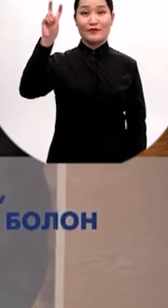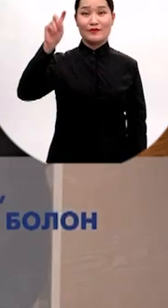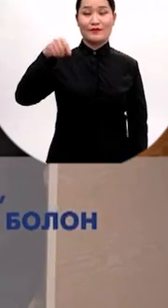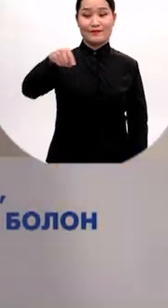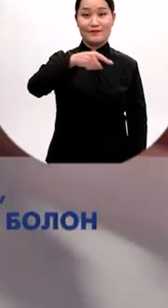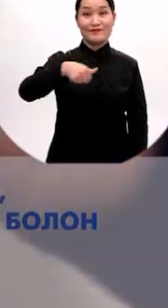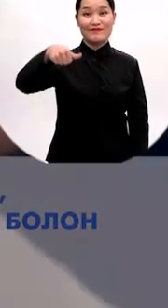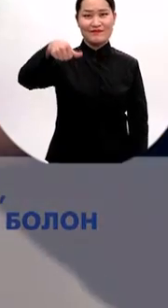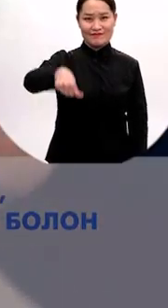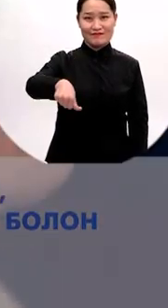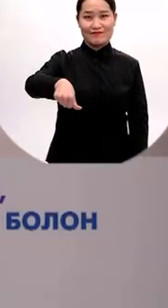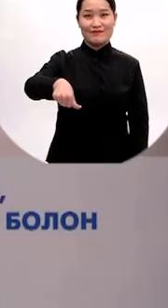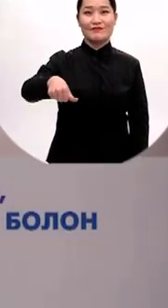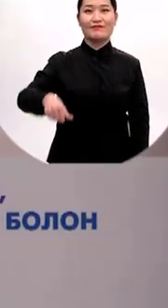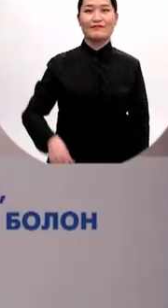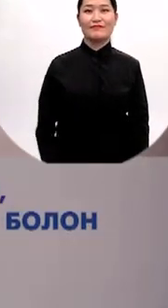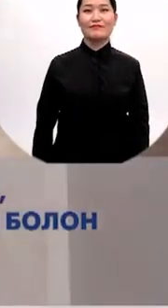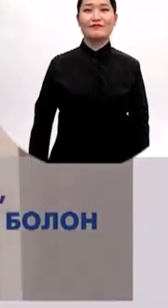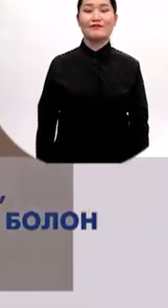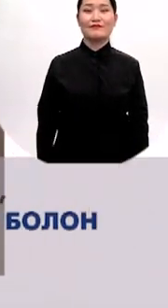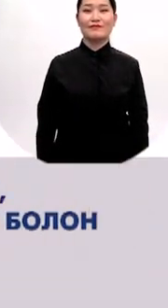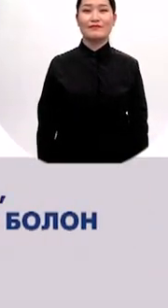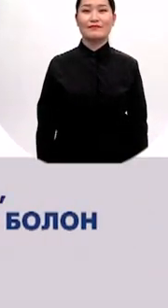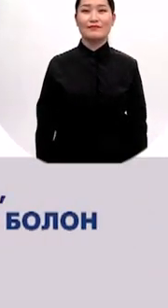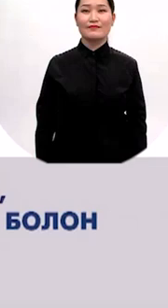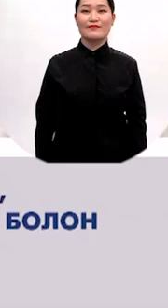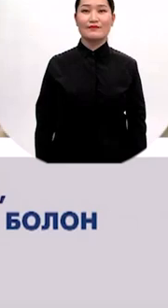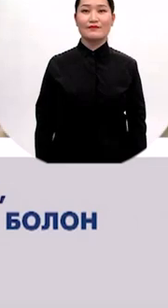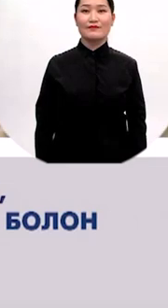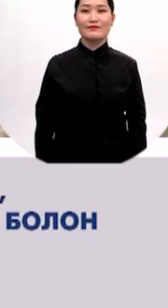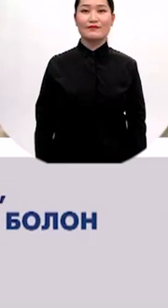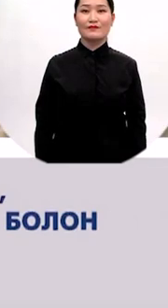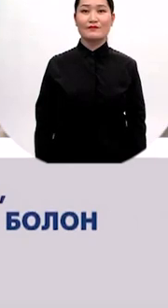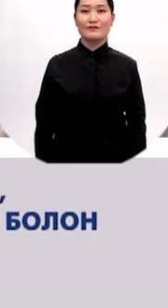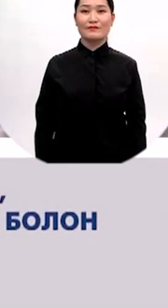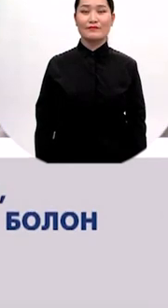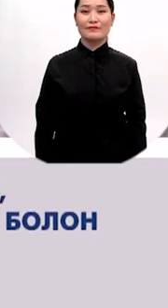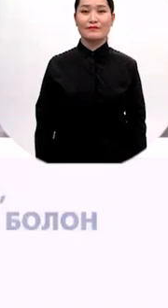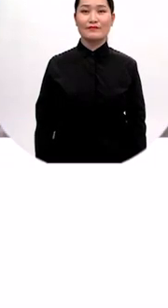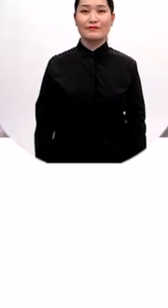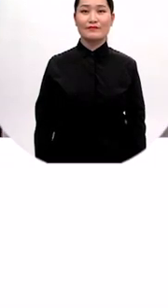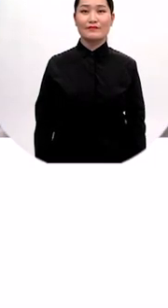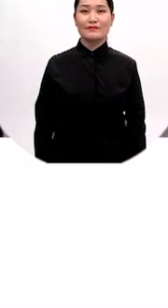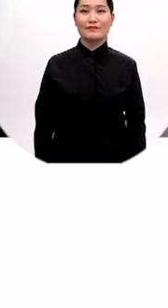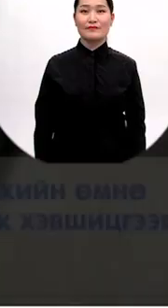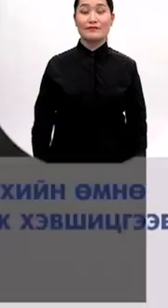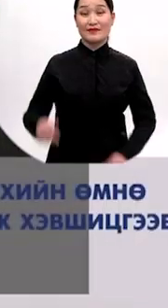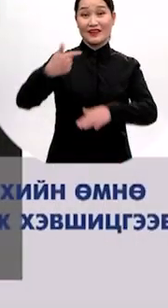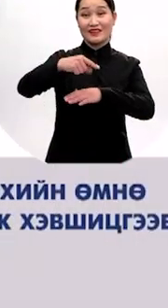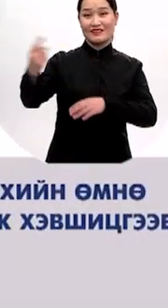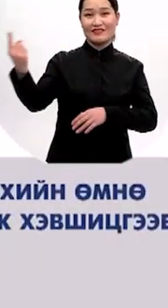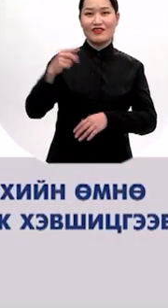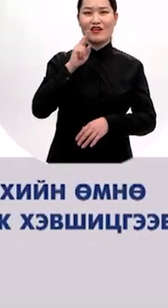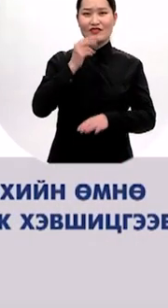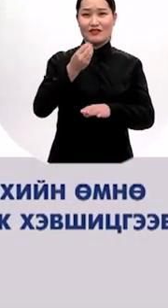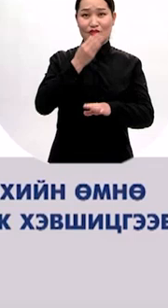бие засах гадрын суултуур, татуурханд хүрсний дараа болон гаднаас бас